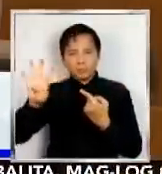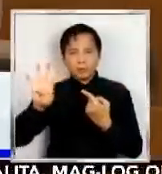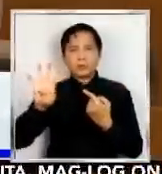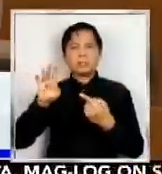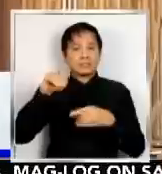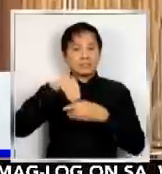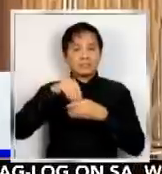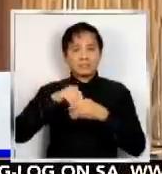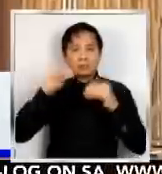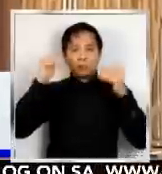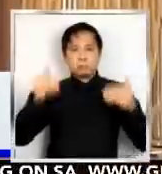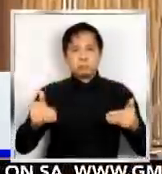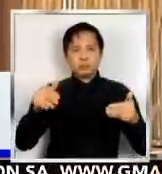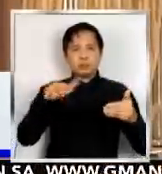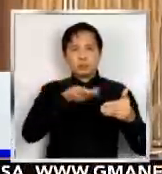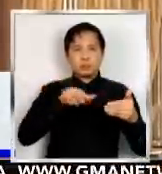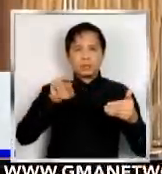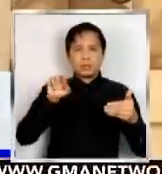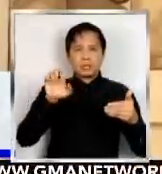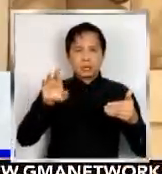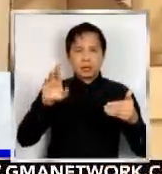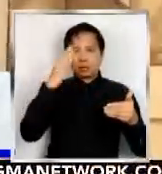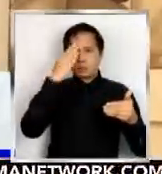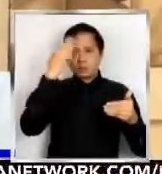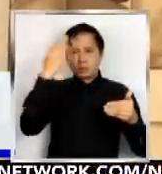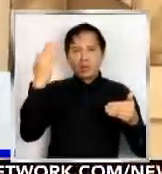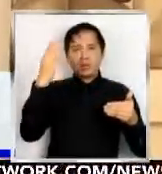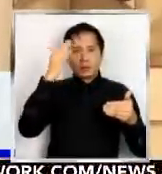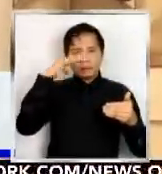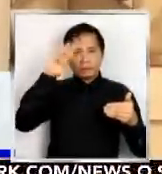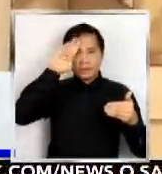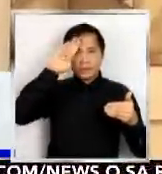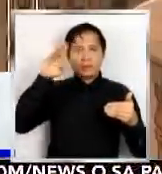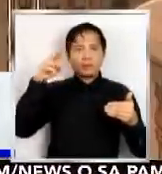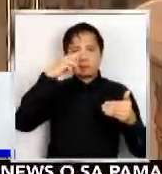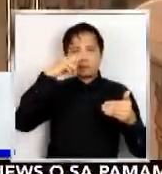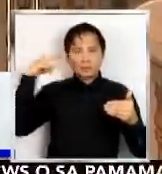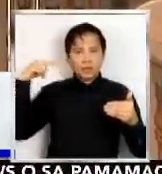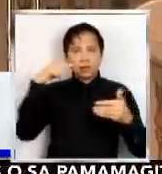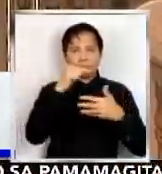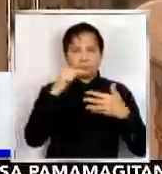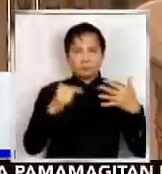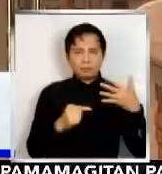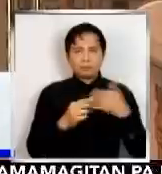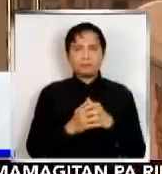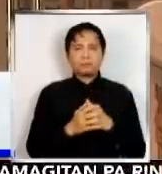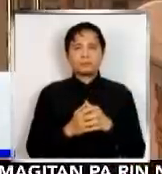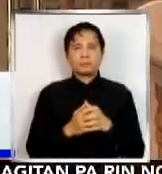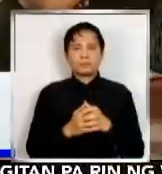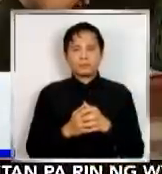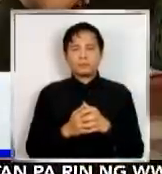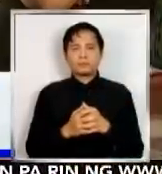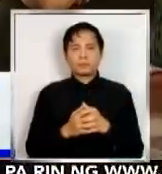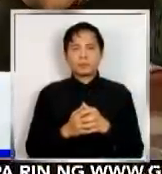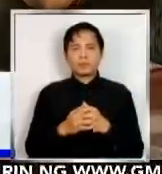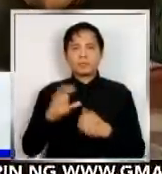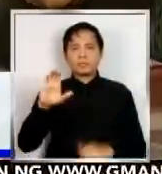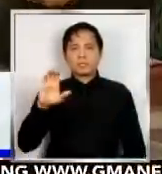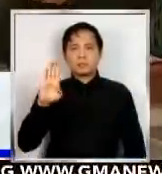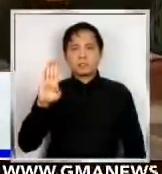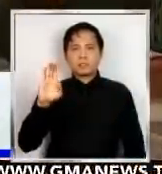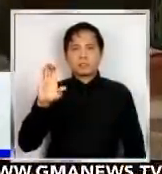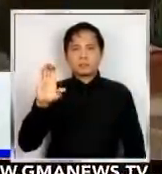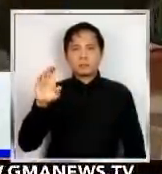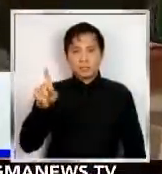NCR, Bulacan, Cavite, Laguna at Rizal. Ito ay matapos umapila ang Catholic Bishops Conference of the Philippines o CBCP na payagan ng misa